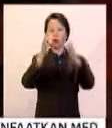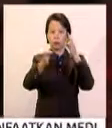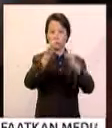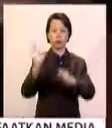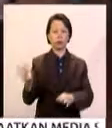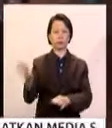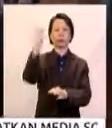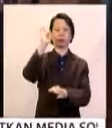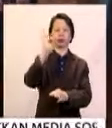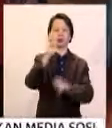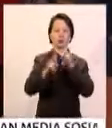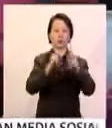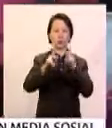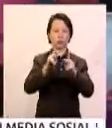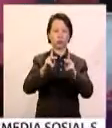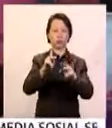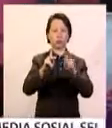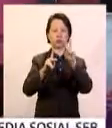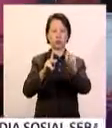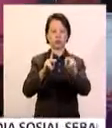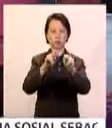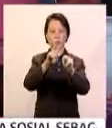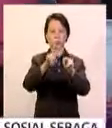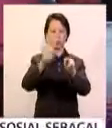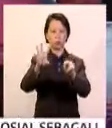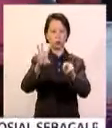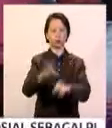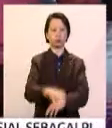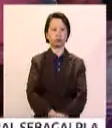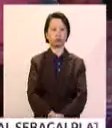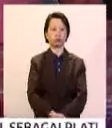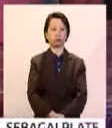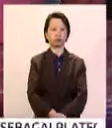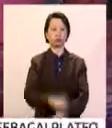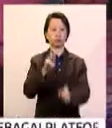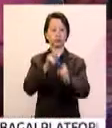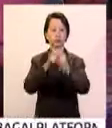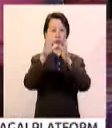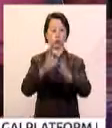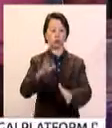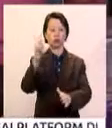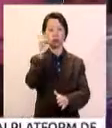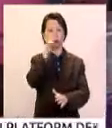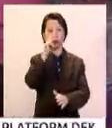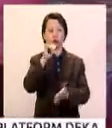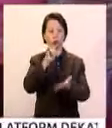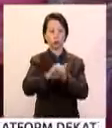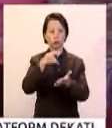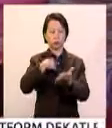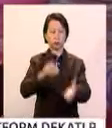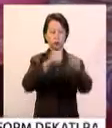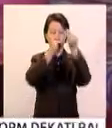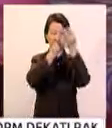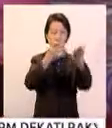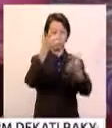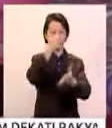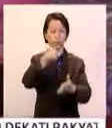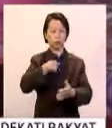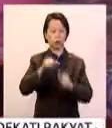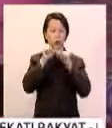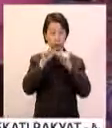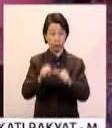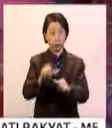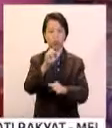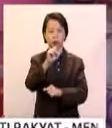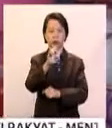sekiranya dipilih penduduk Seminyih pada 2 Mac. Katanya di Hospital Kajang penuh. Sebab itu pun saya maklum juga, sebab saya pun memang duduk di